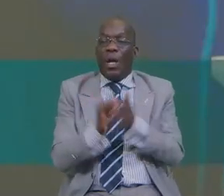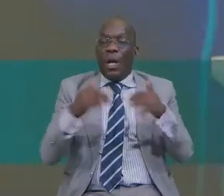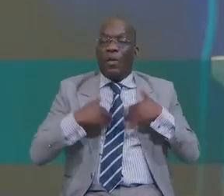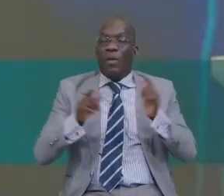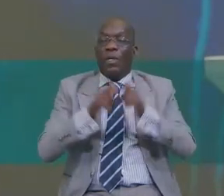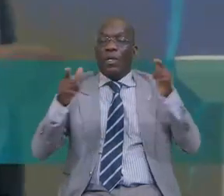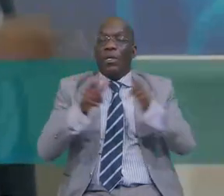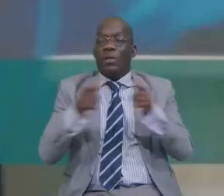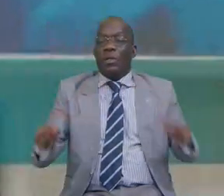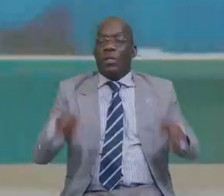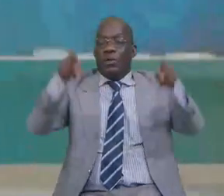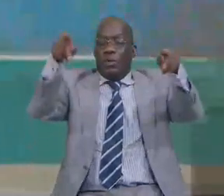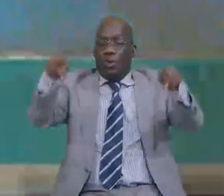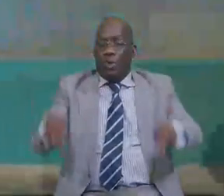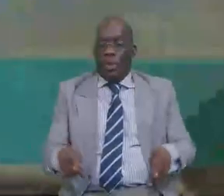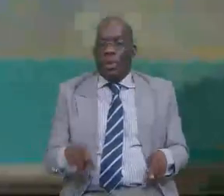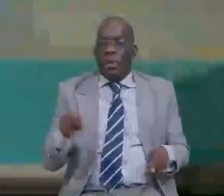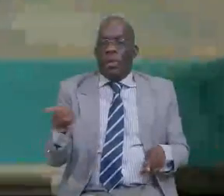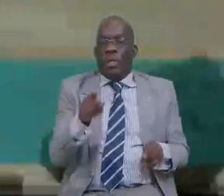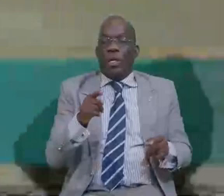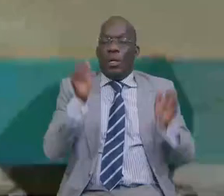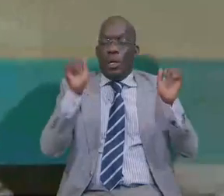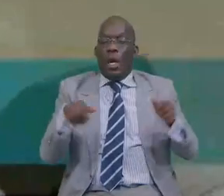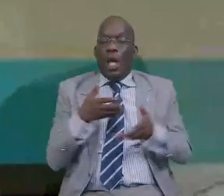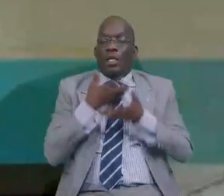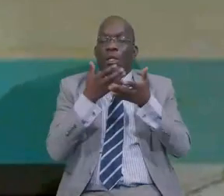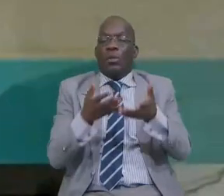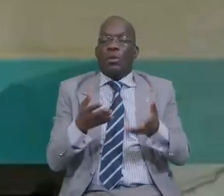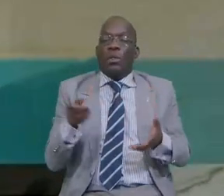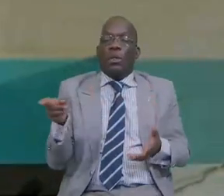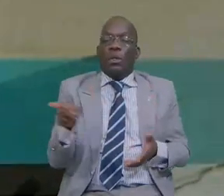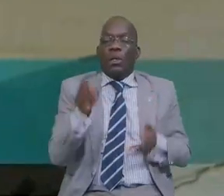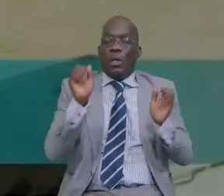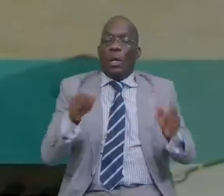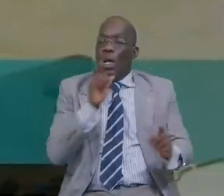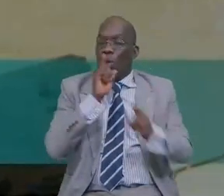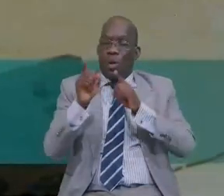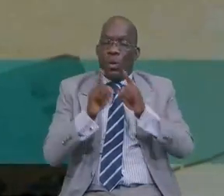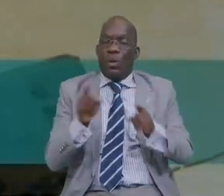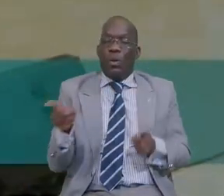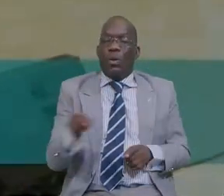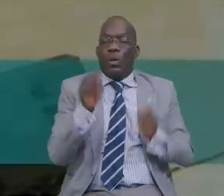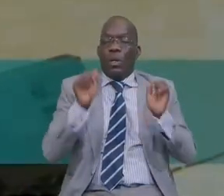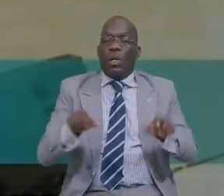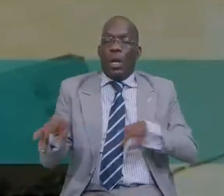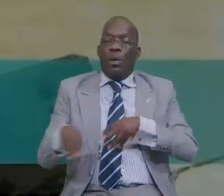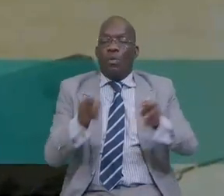grandes personnalités. Ils peuvent crier, ils peuvent parler, ils peuvent